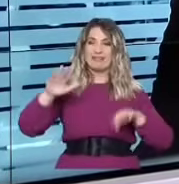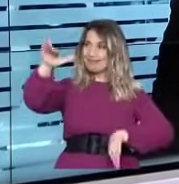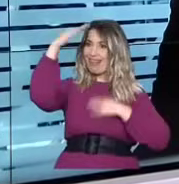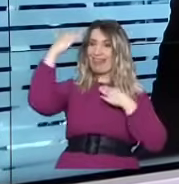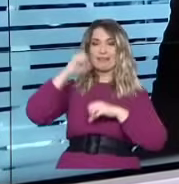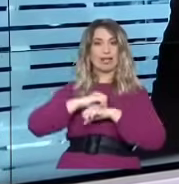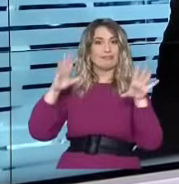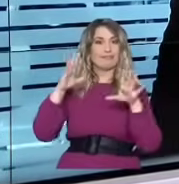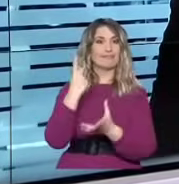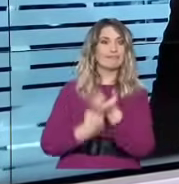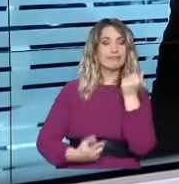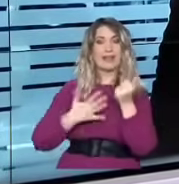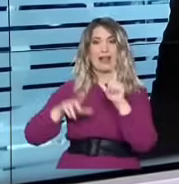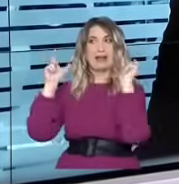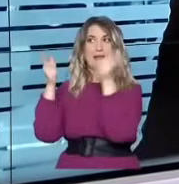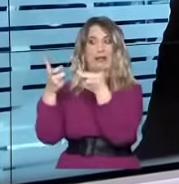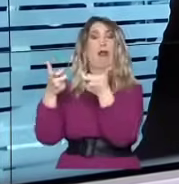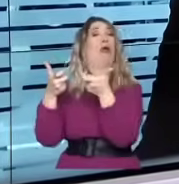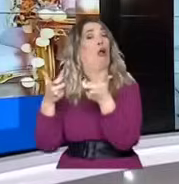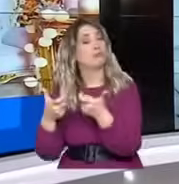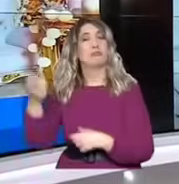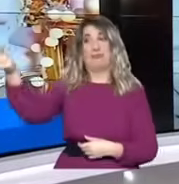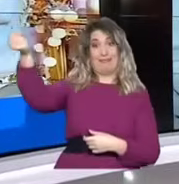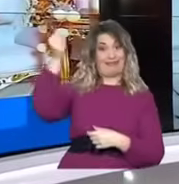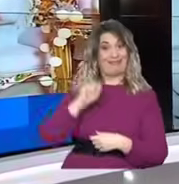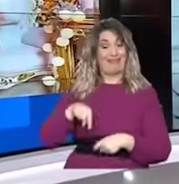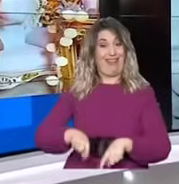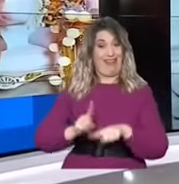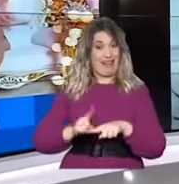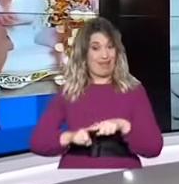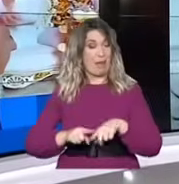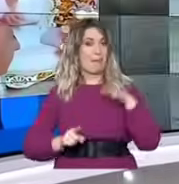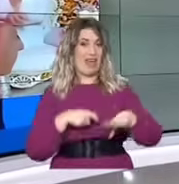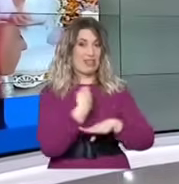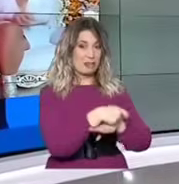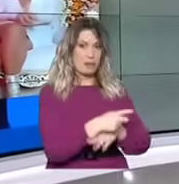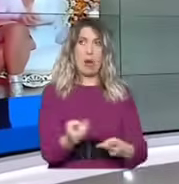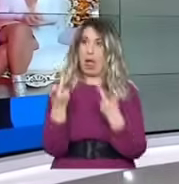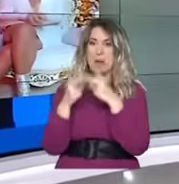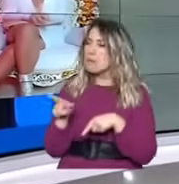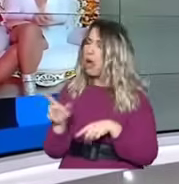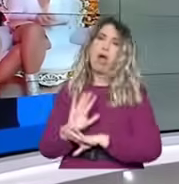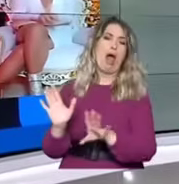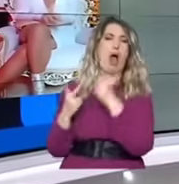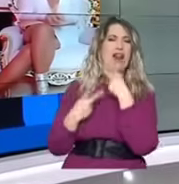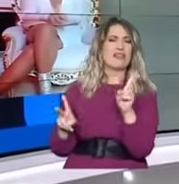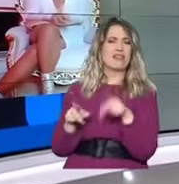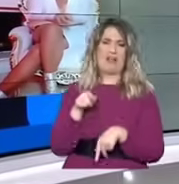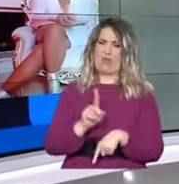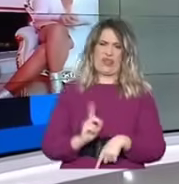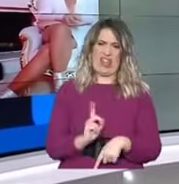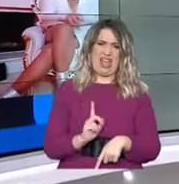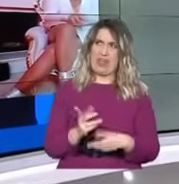να ξαναφύνεται ελεύθερος δεν συνηθίζεται. Ναι, ακριβώς, Νίκο. Να πούμε όμως ότι υπάρχει ένα